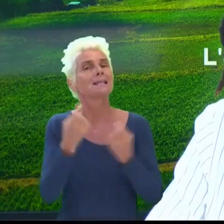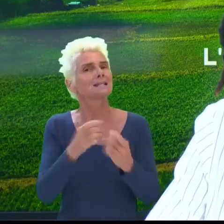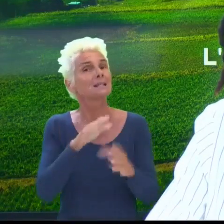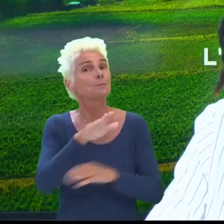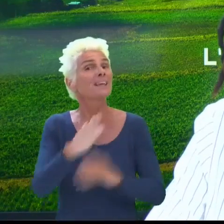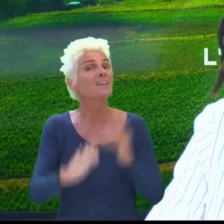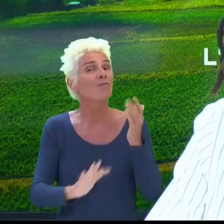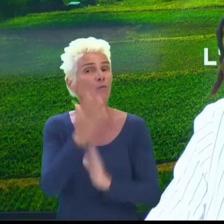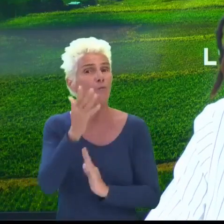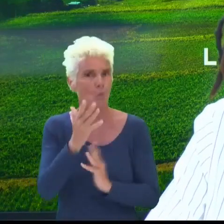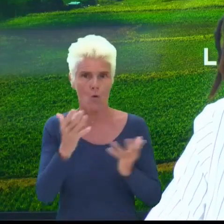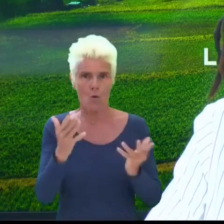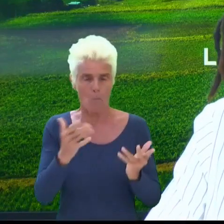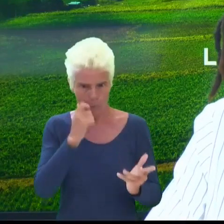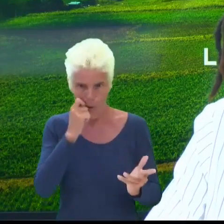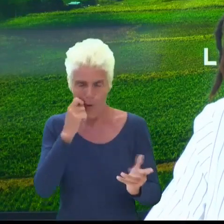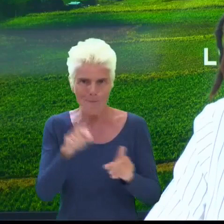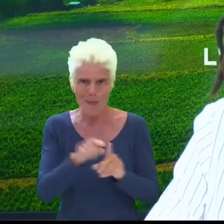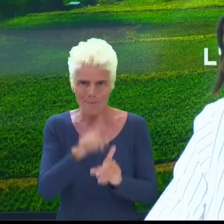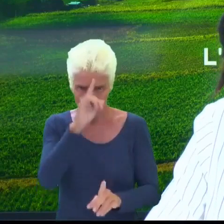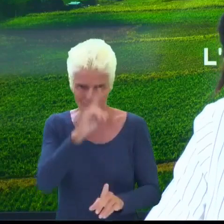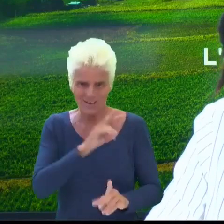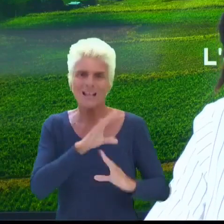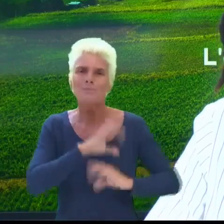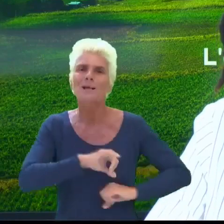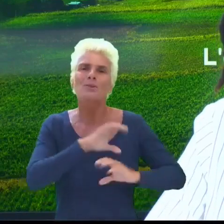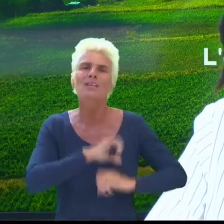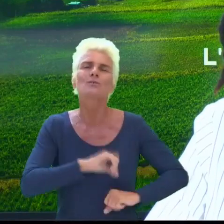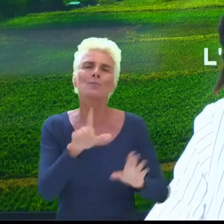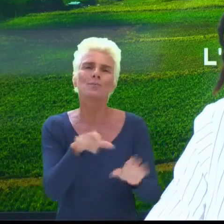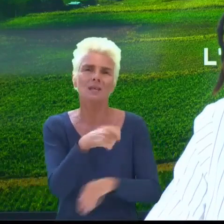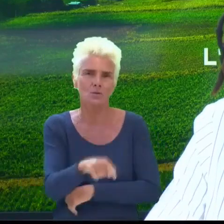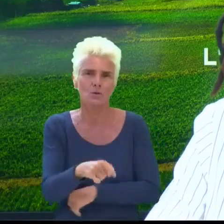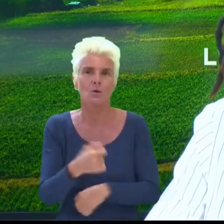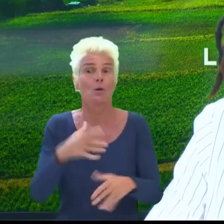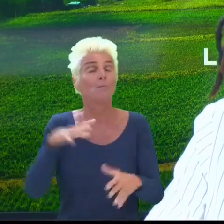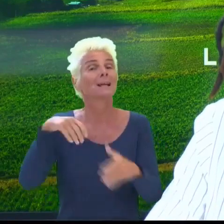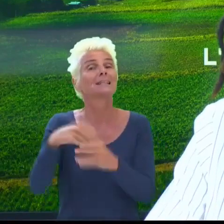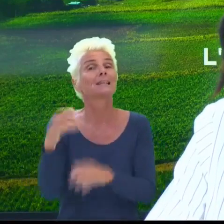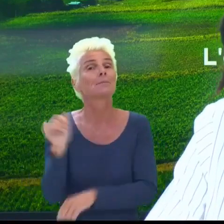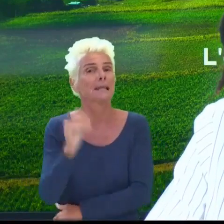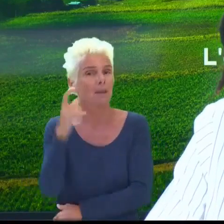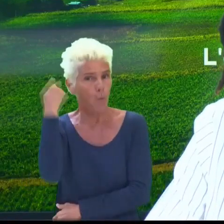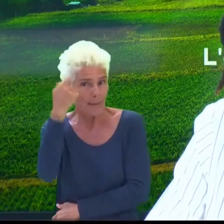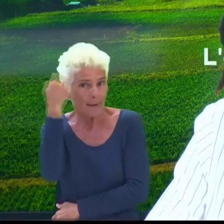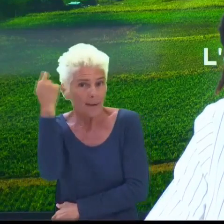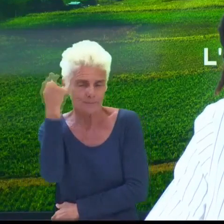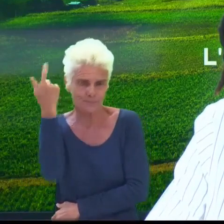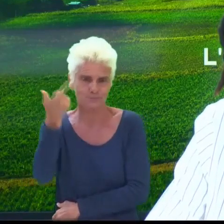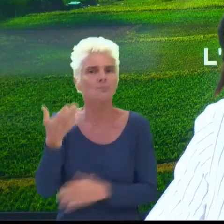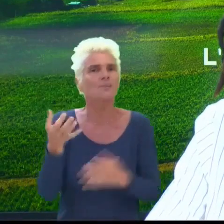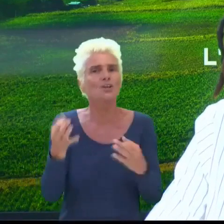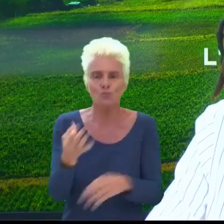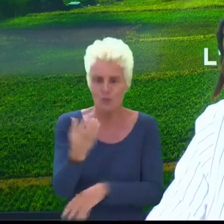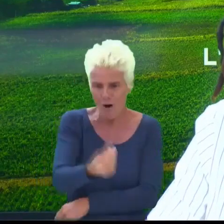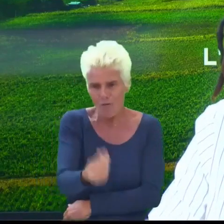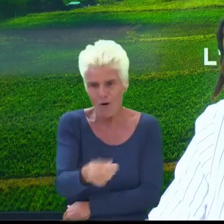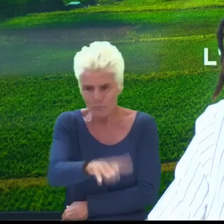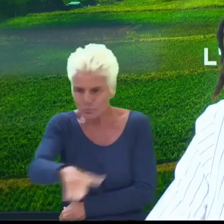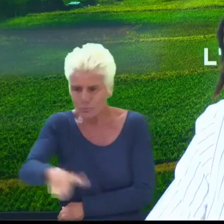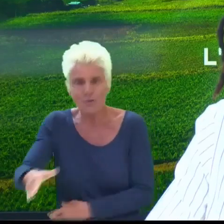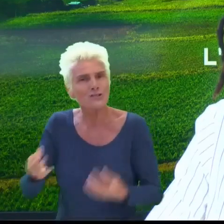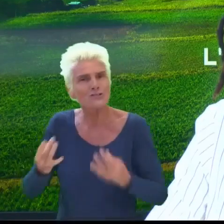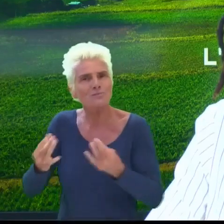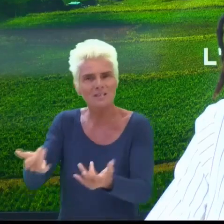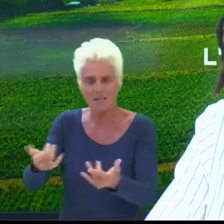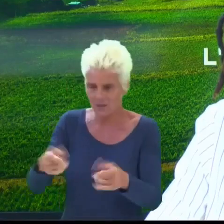secours grandeur nature avec la participation des pompiers pour sensibiliser les plus petits mais aussi